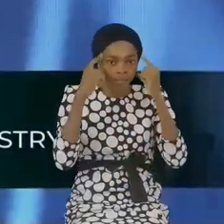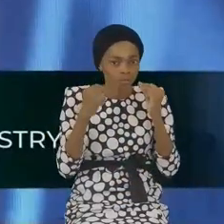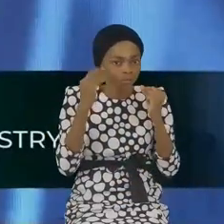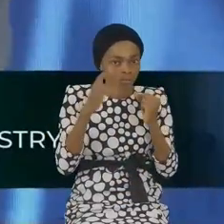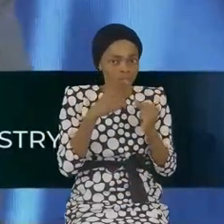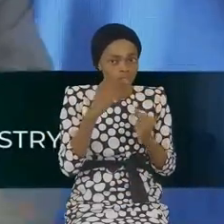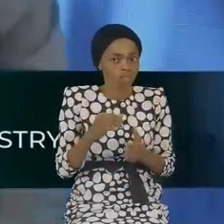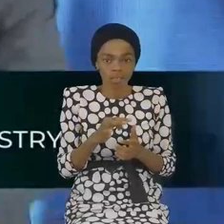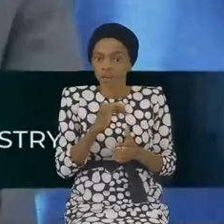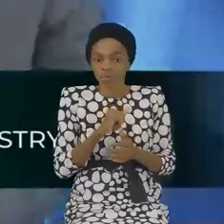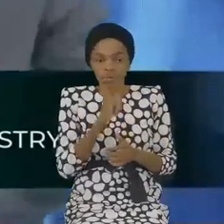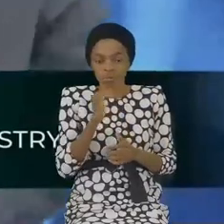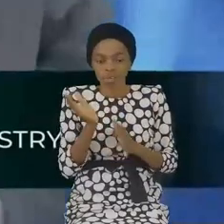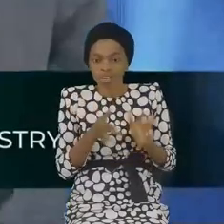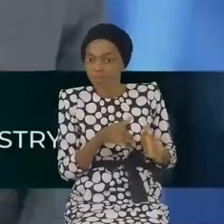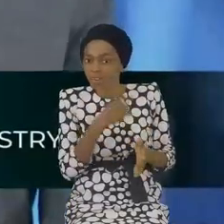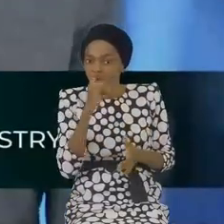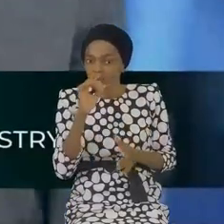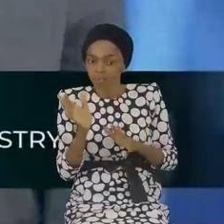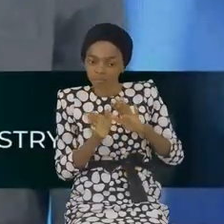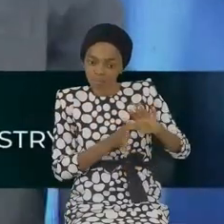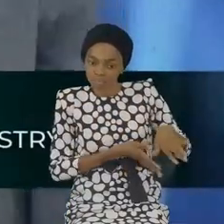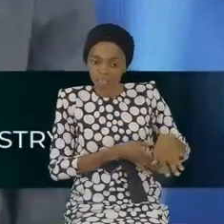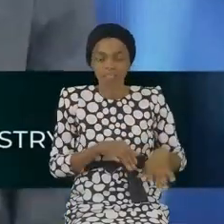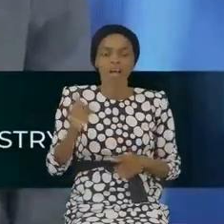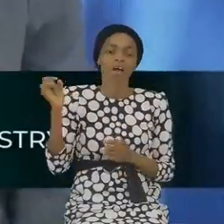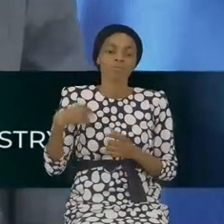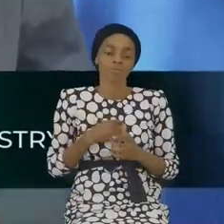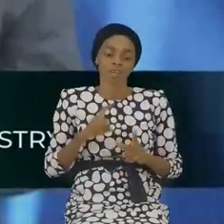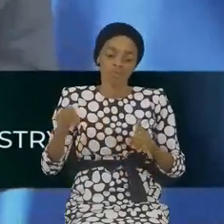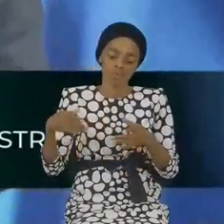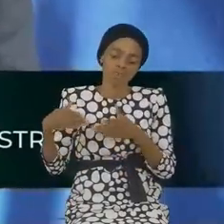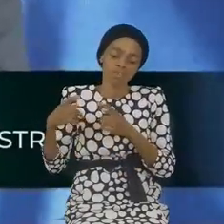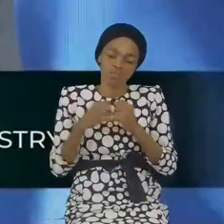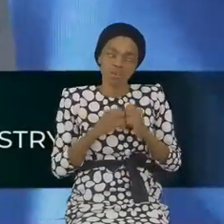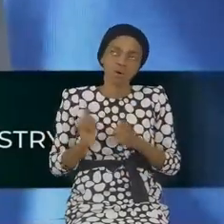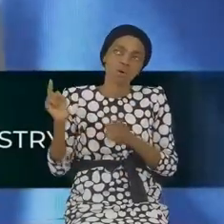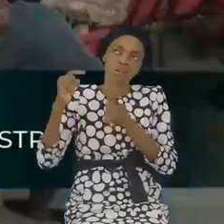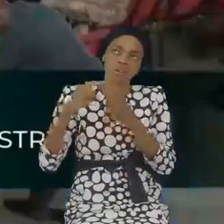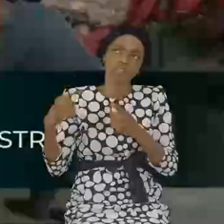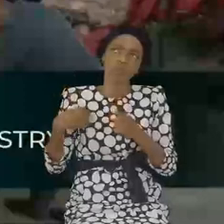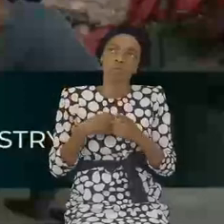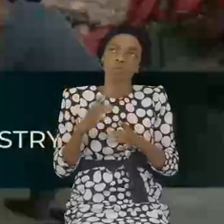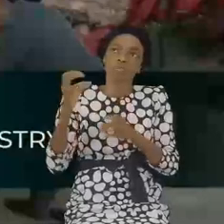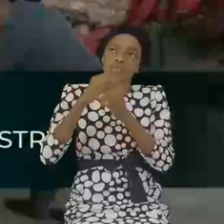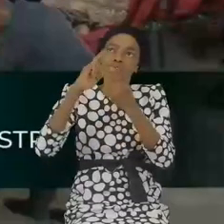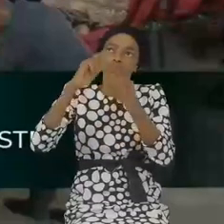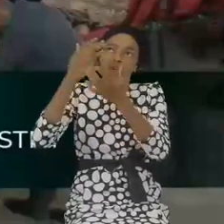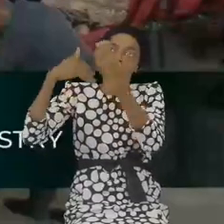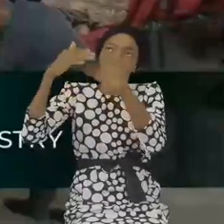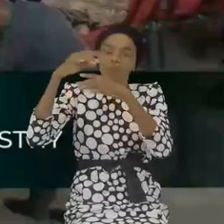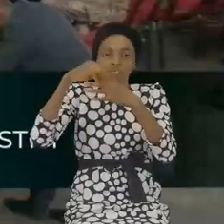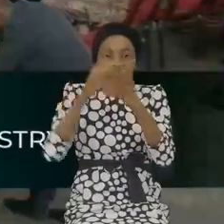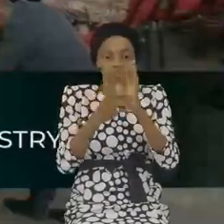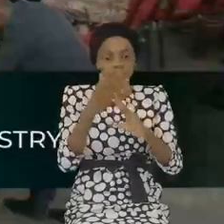personne derrière. Conduis tout le monde jusqu'à ce que nous parvenions tous à la terre au nom de Jésus. La terre